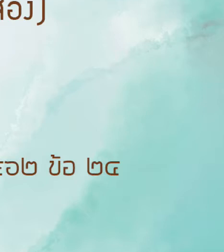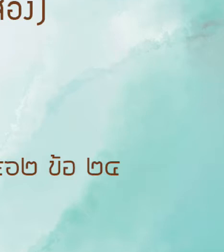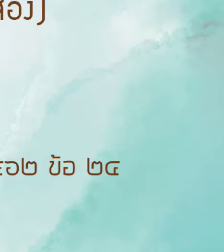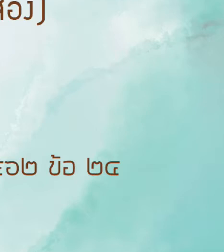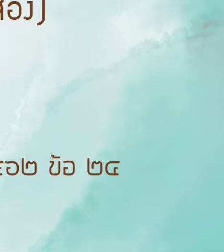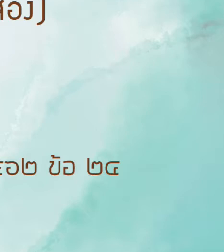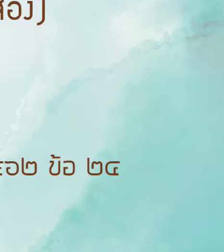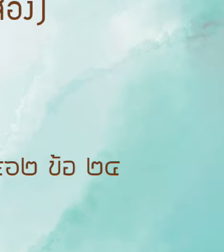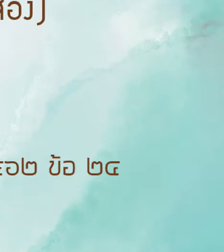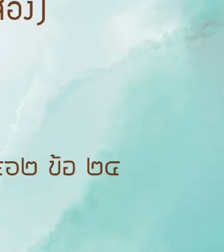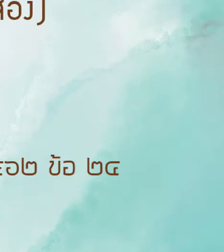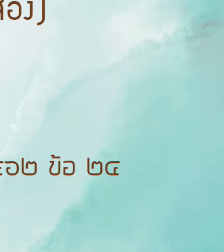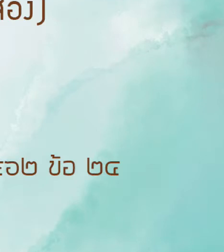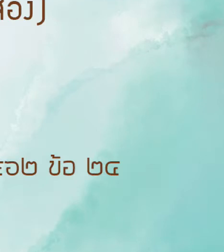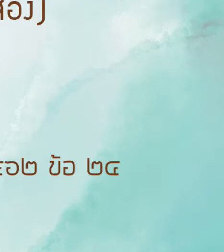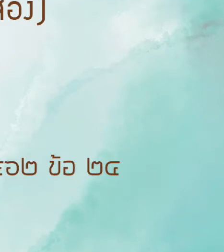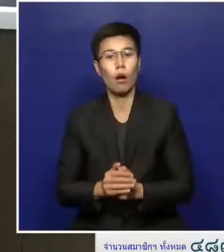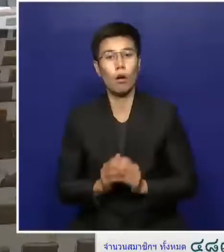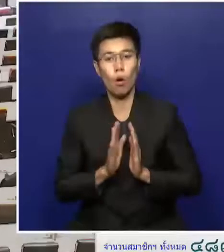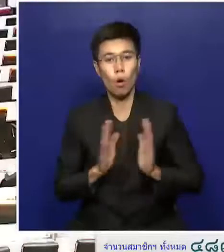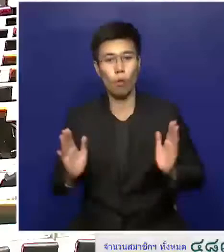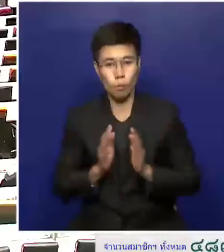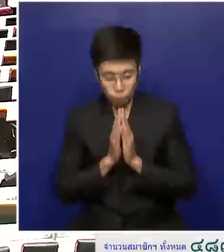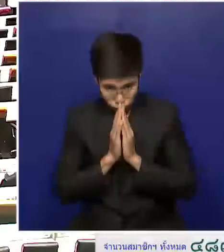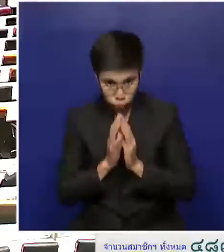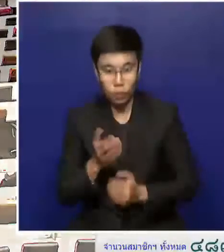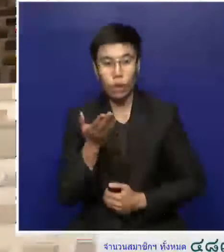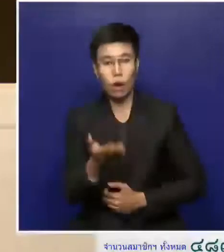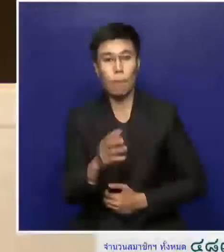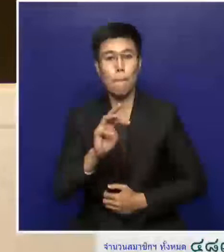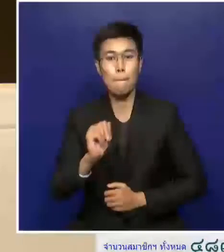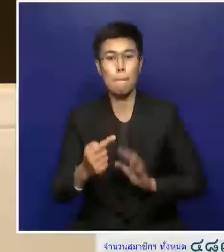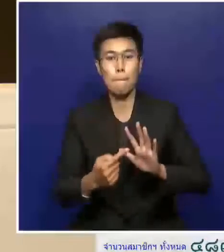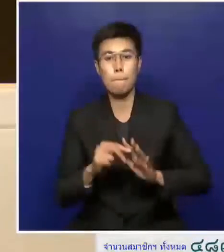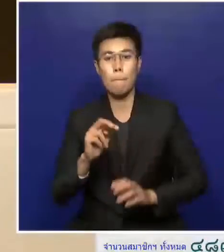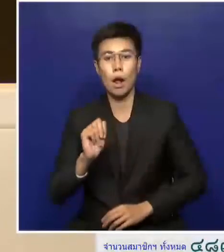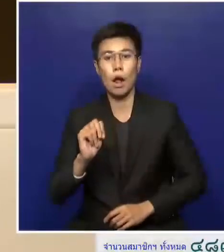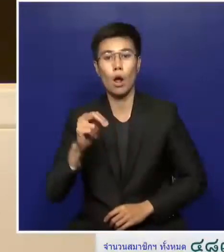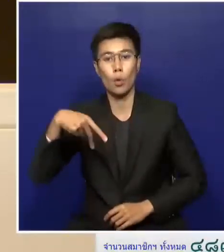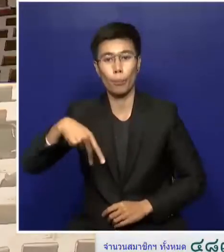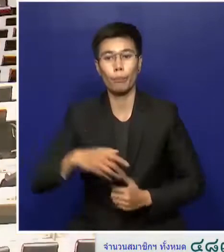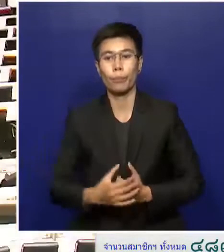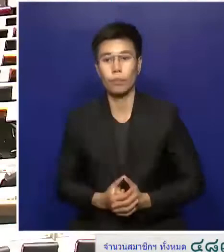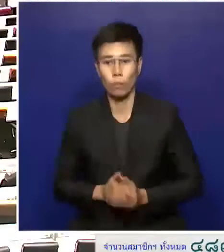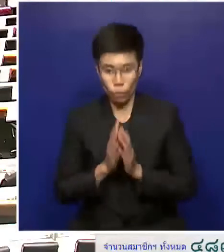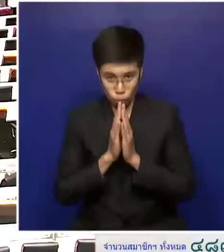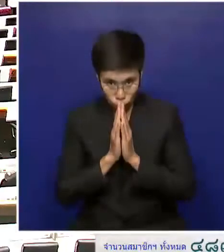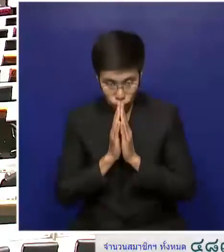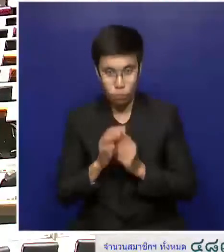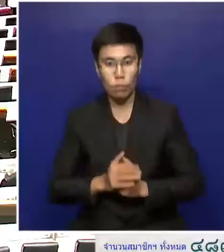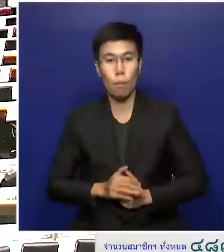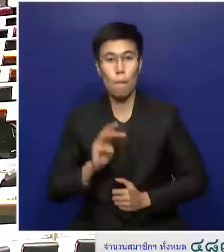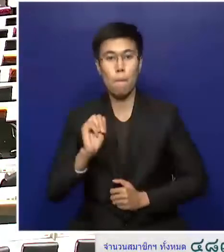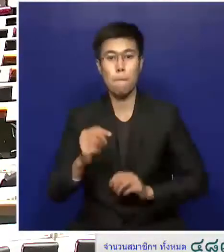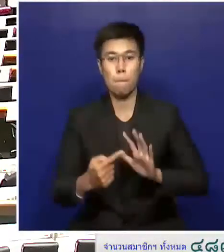ถ้าท่านมานพครับก็กลับเรียนท่านประธานที่เคารพครับผมมานพ